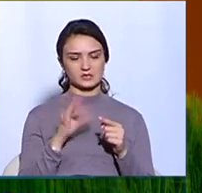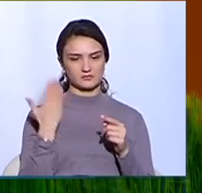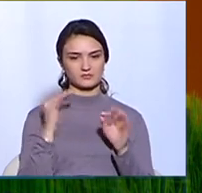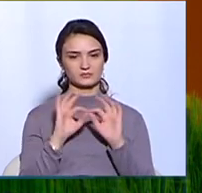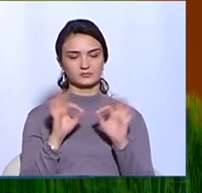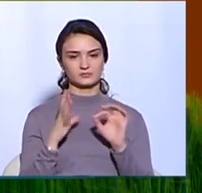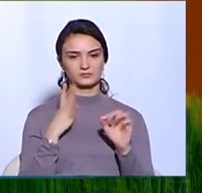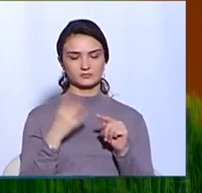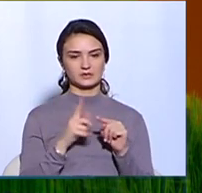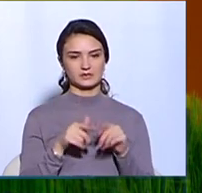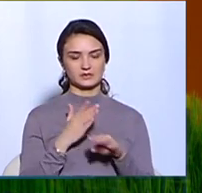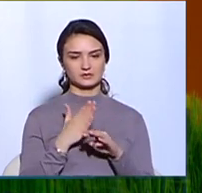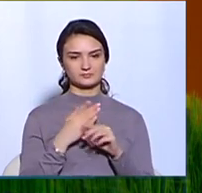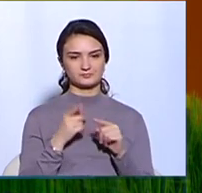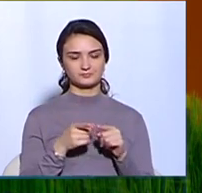გვისაუბრია. ეს არის